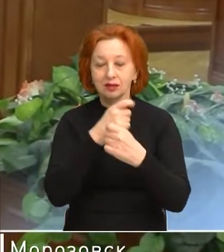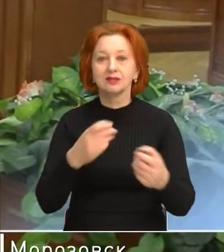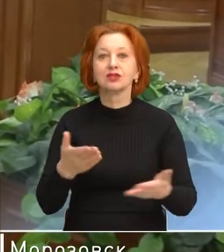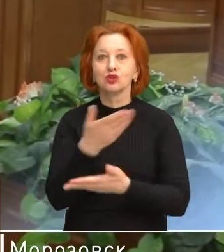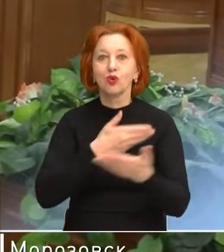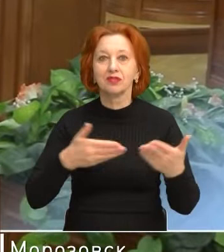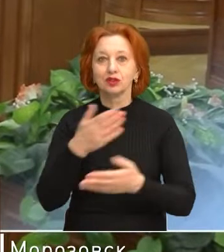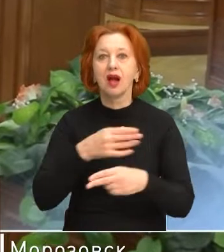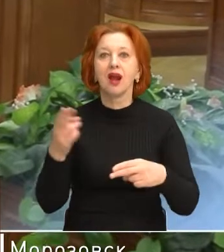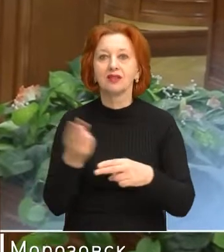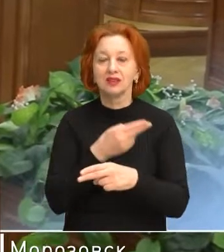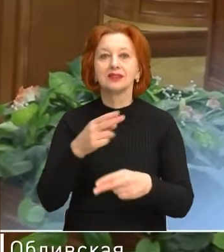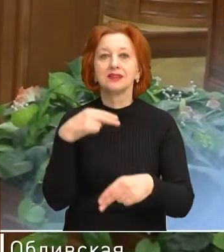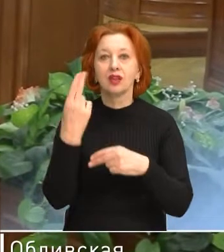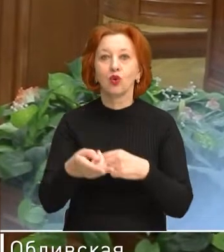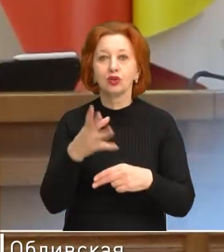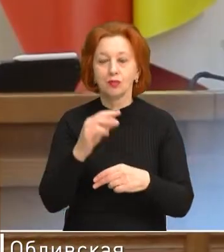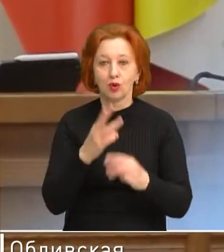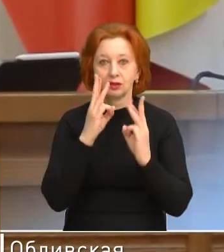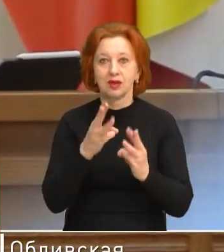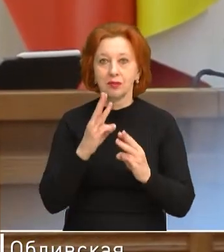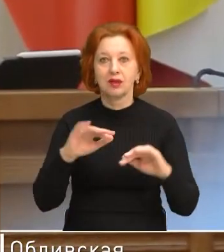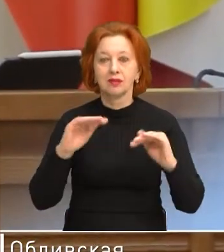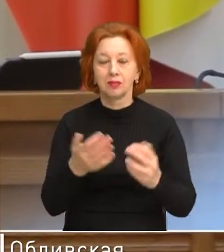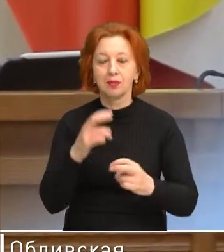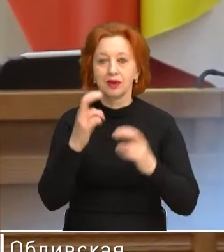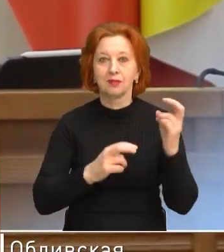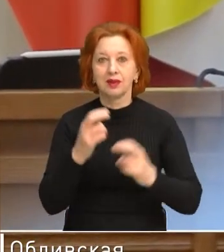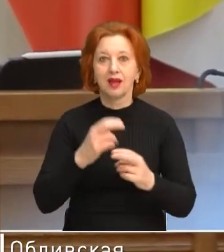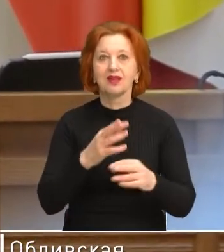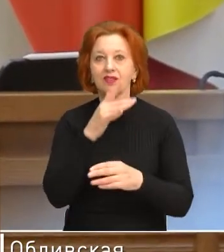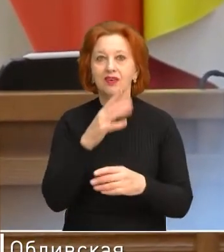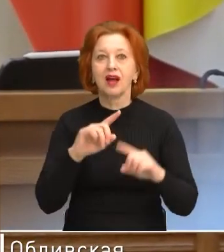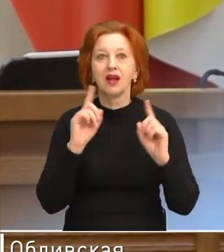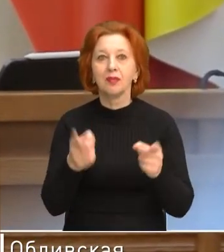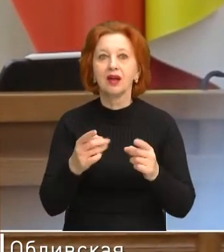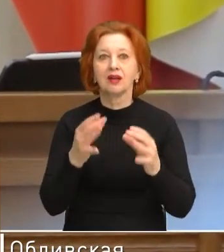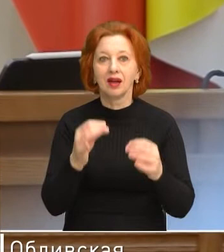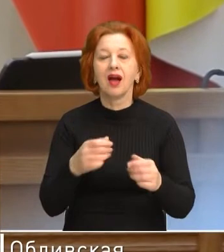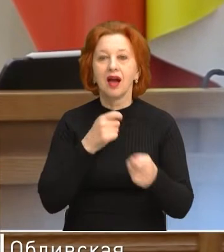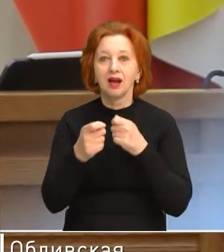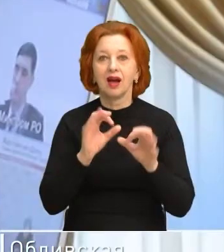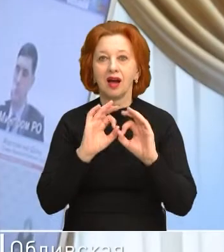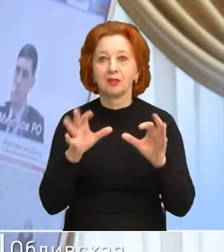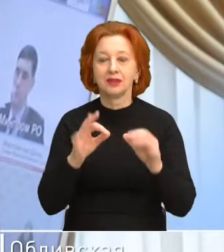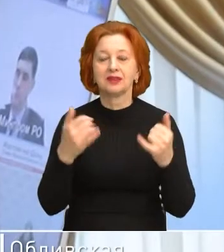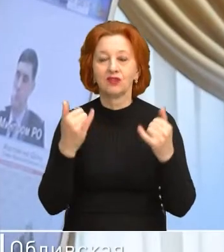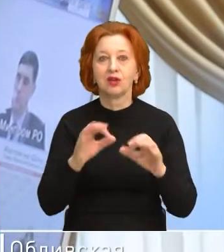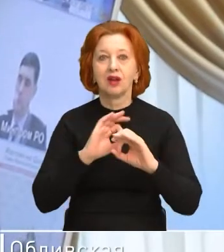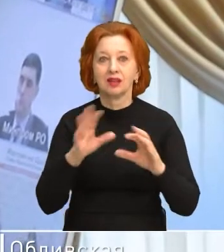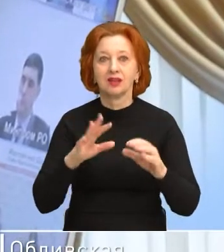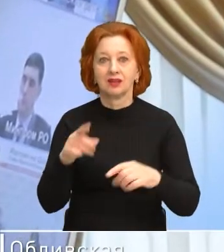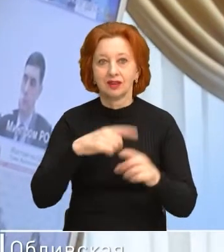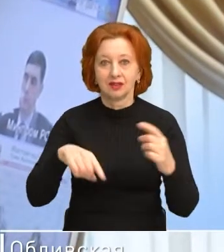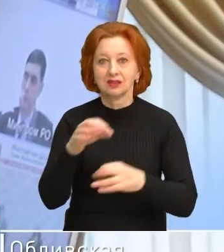совещании по ликвидации задолженностей по заработным платам на донских предприятиях. Вероятность этого обуславливается значительным снижением общего числа долгов